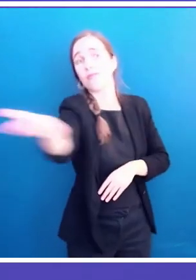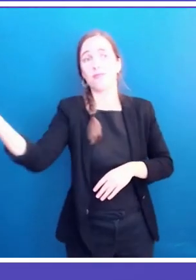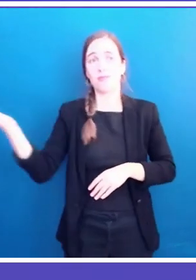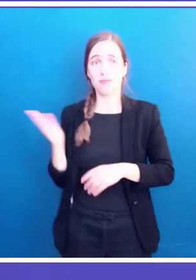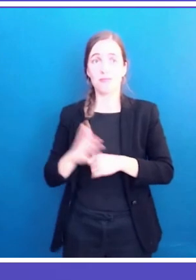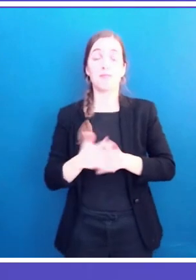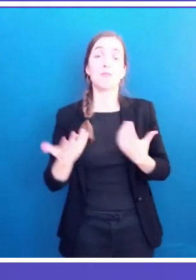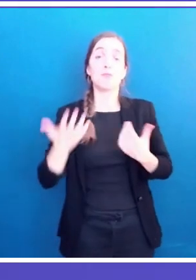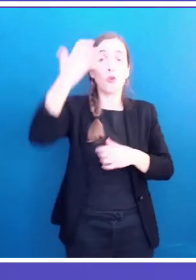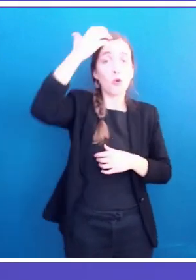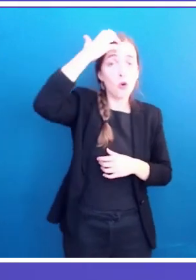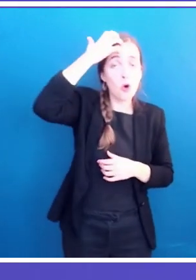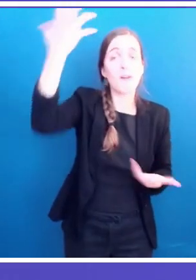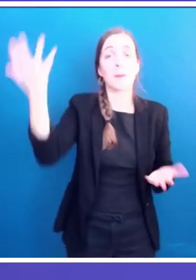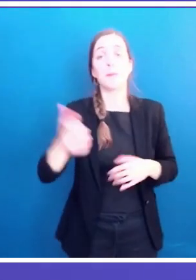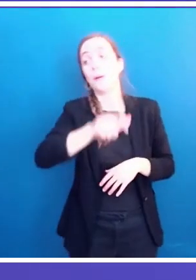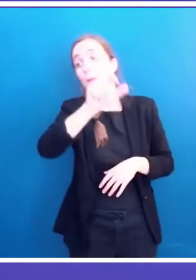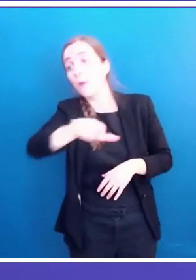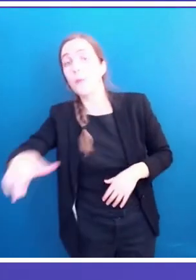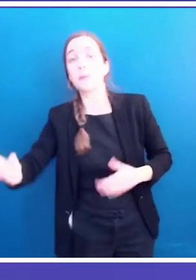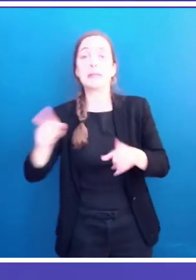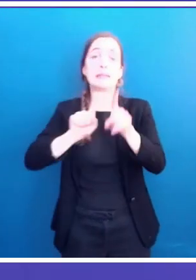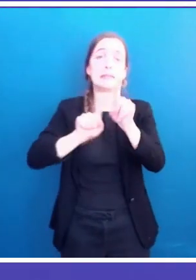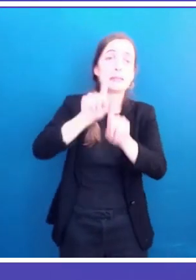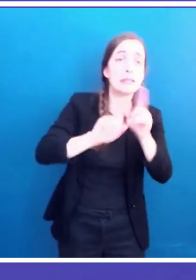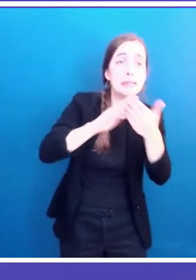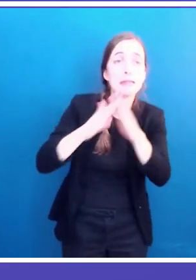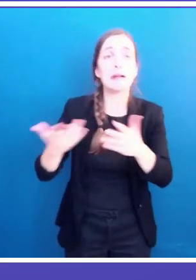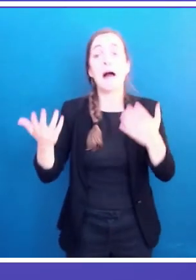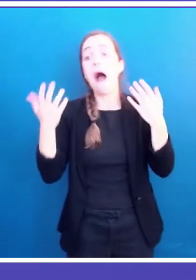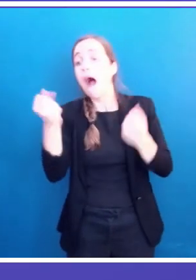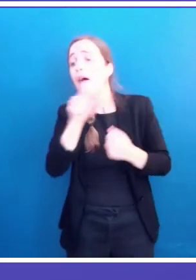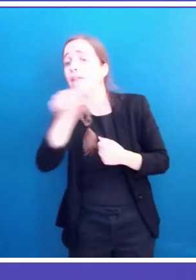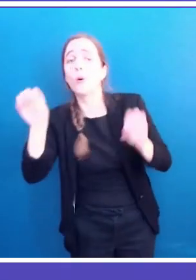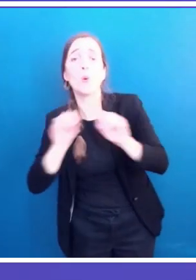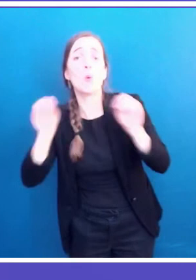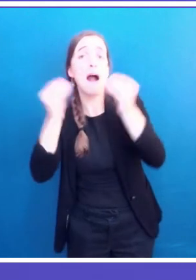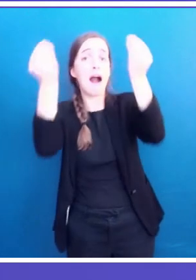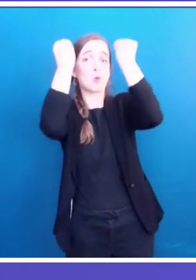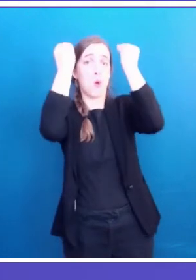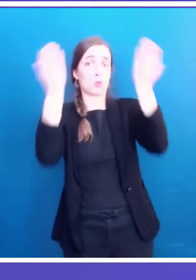غير معروفة. سأعطيكم مثالاً، مثلاً من المغرب هناك عمل